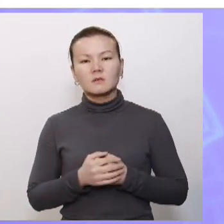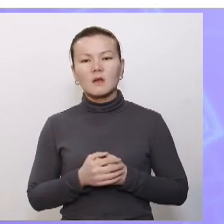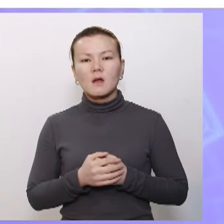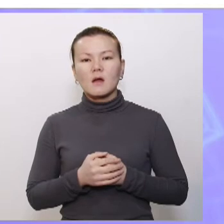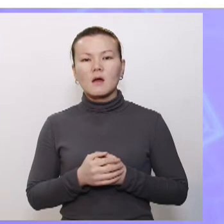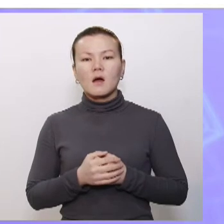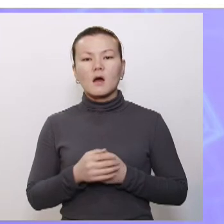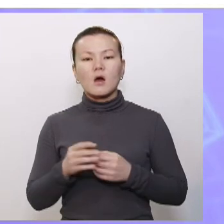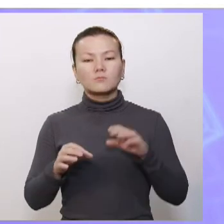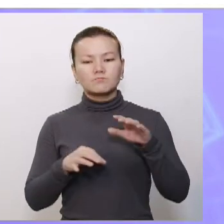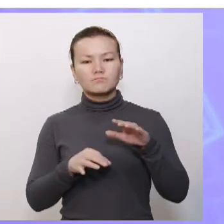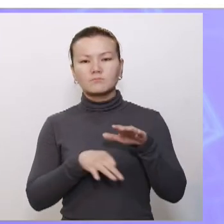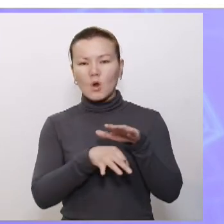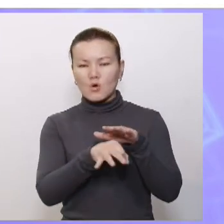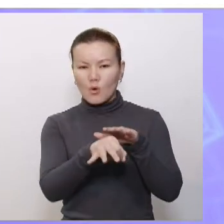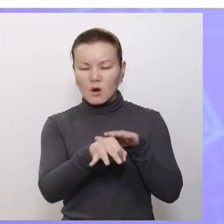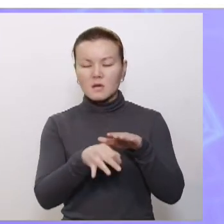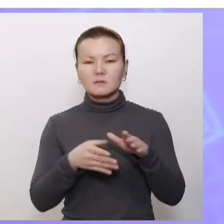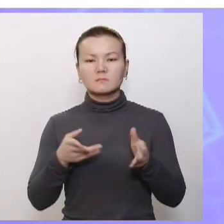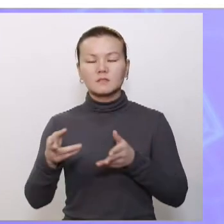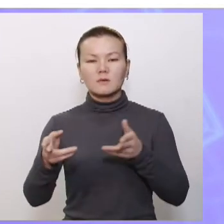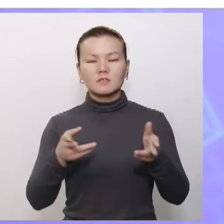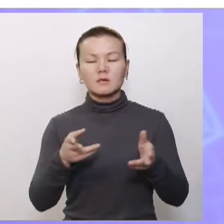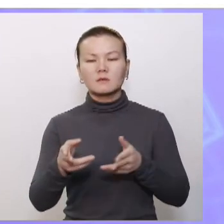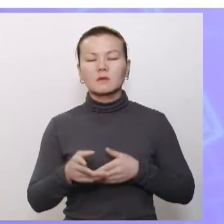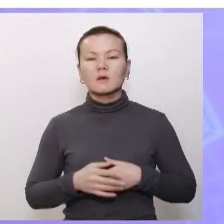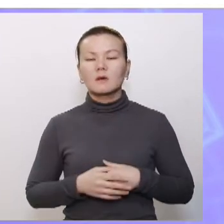Ролик тебишет. Дагы